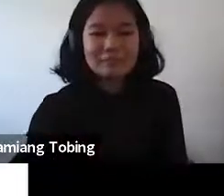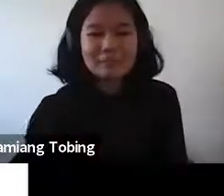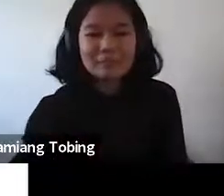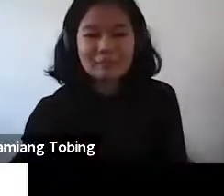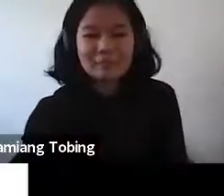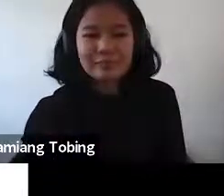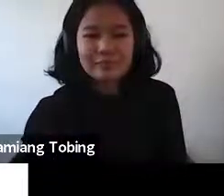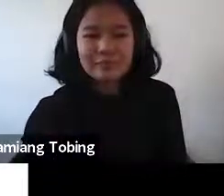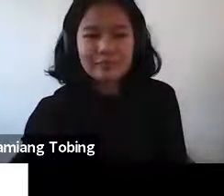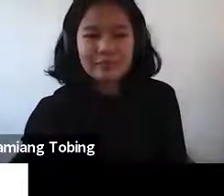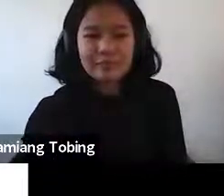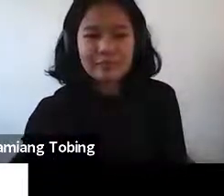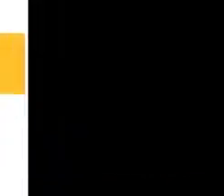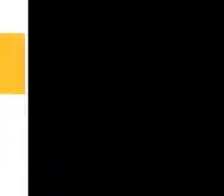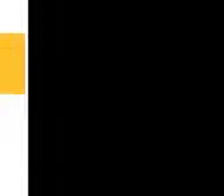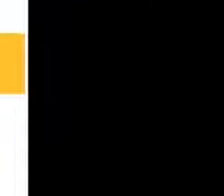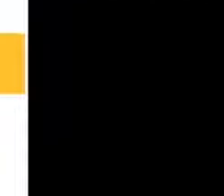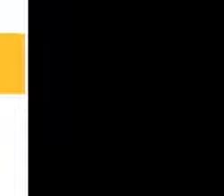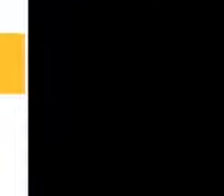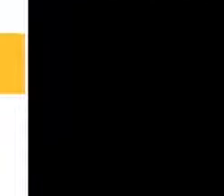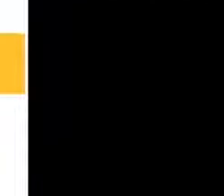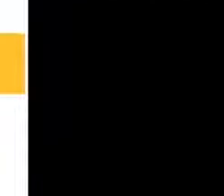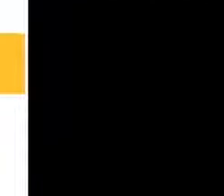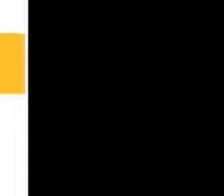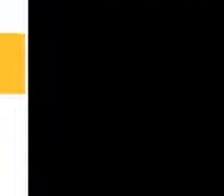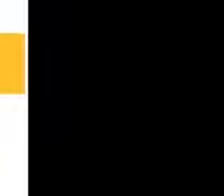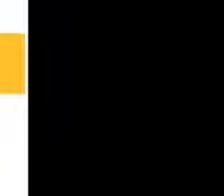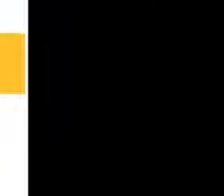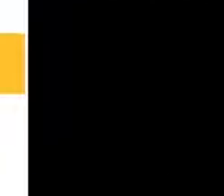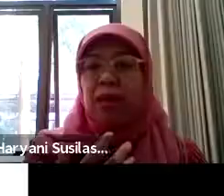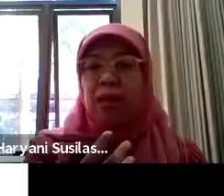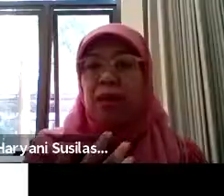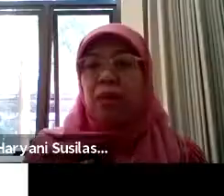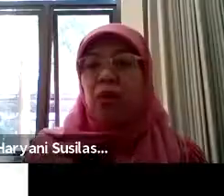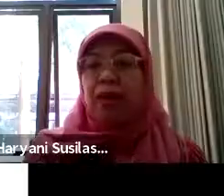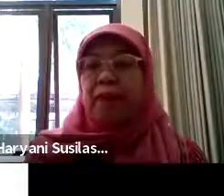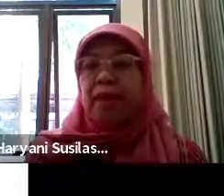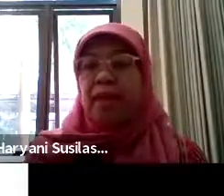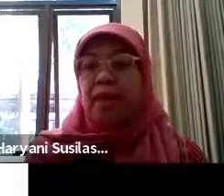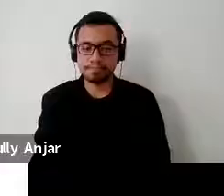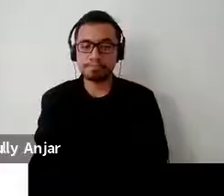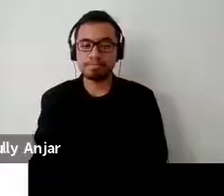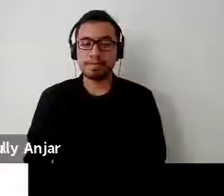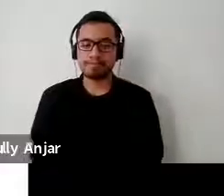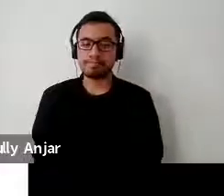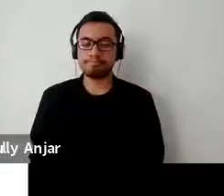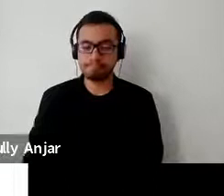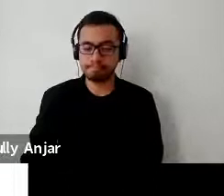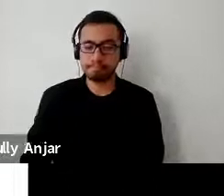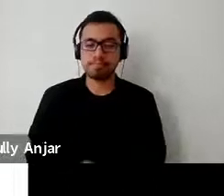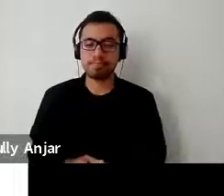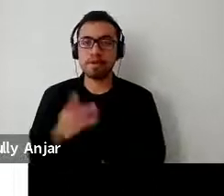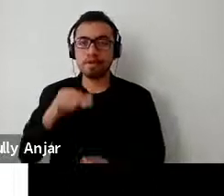kekerasannya itu dengan secara psikologis ya, dengan mungkin dengan omongan-omongan yang melukai perasaan,